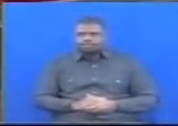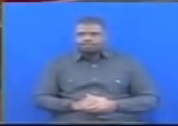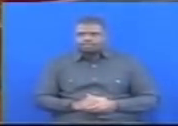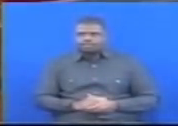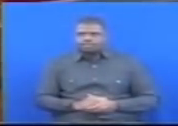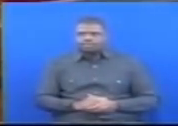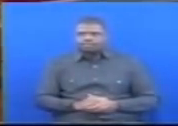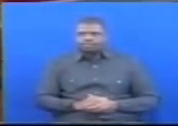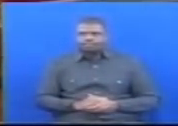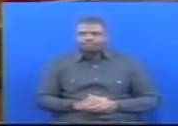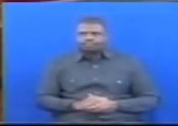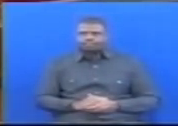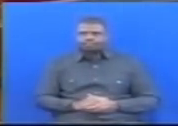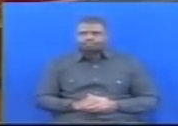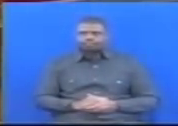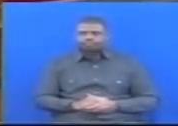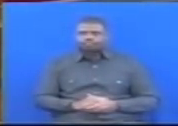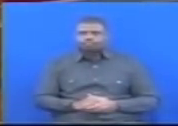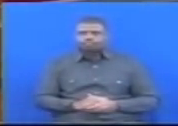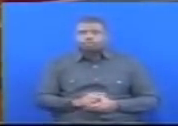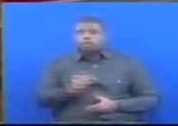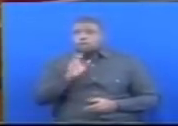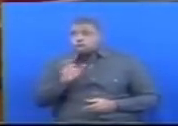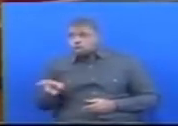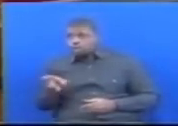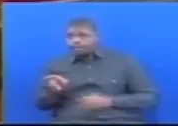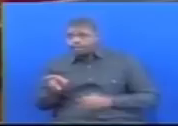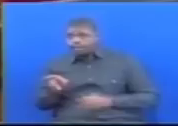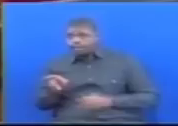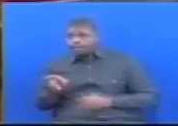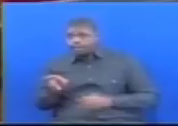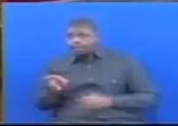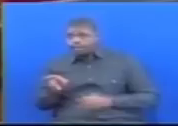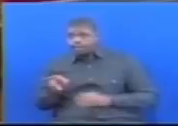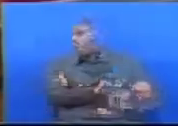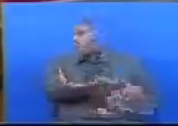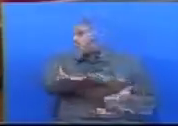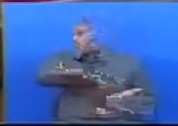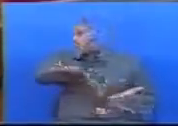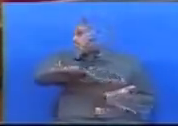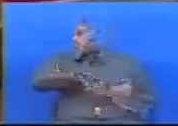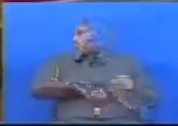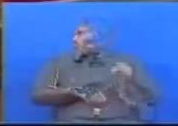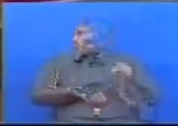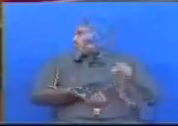Spika, kuhusiana hoja ya kuhamisha kituo hiki kwa sababu nafasi,